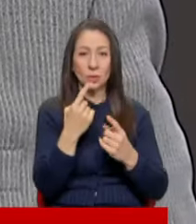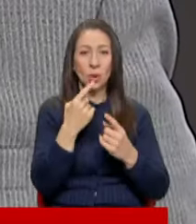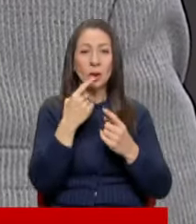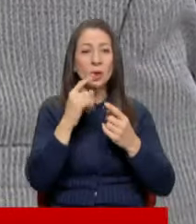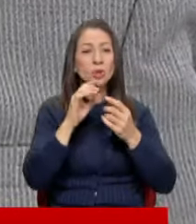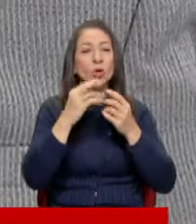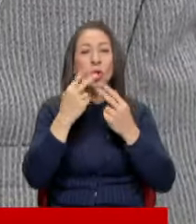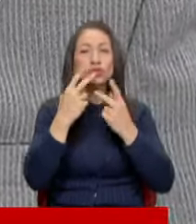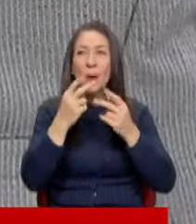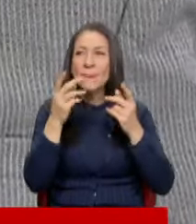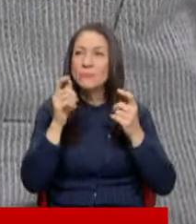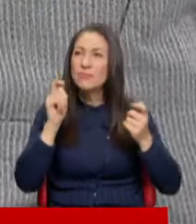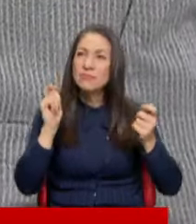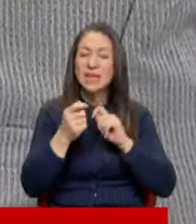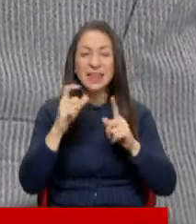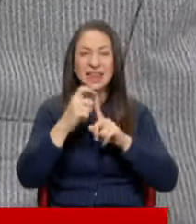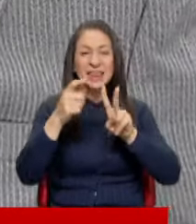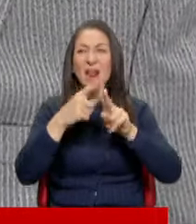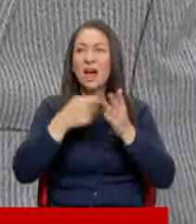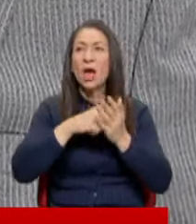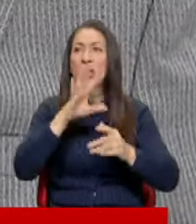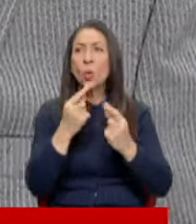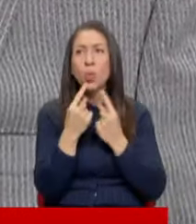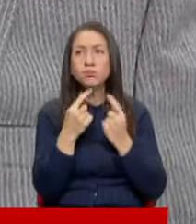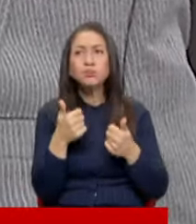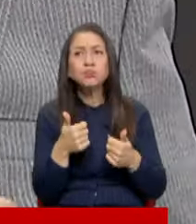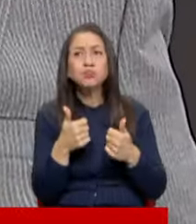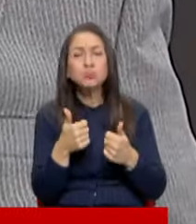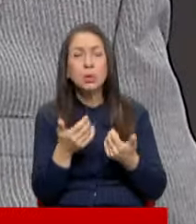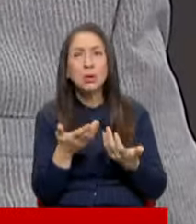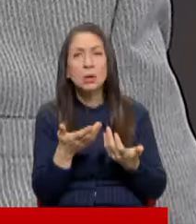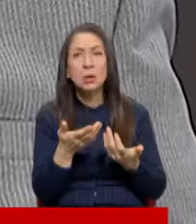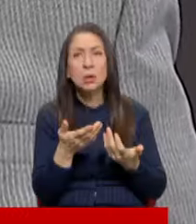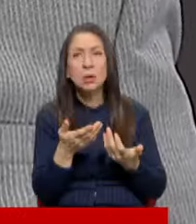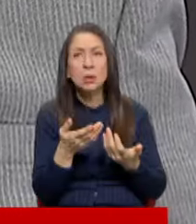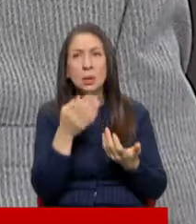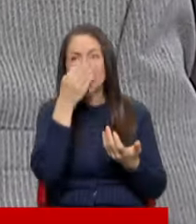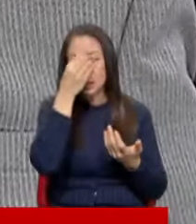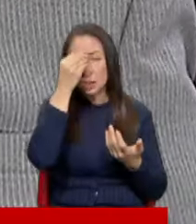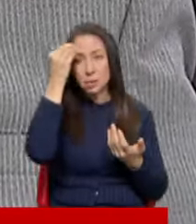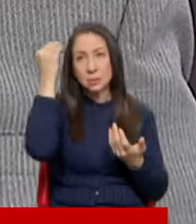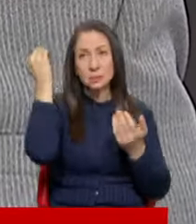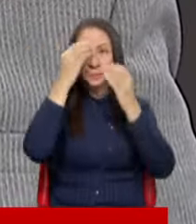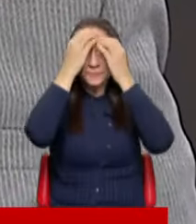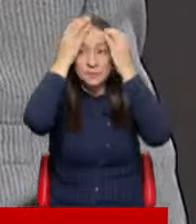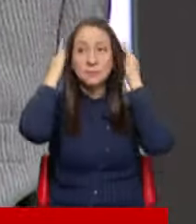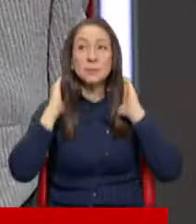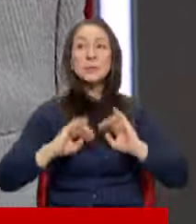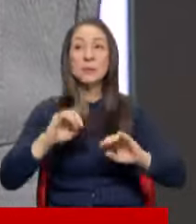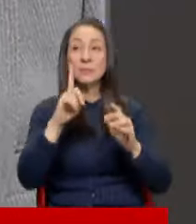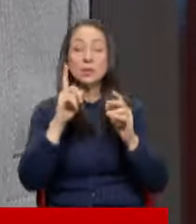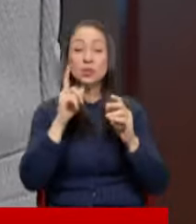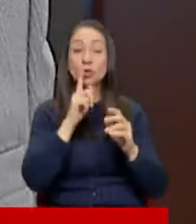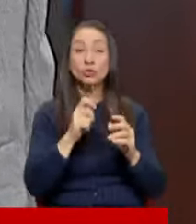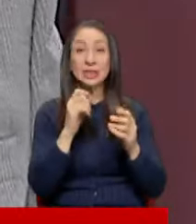kullanmaya başladılar ki şu anda din adına her şeyi konuşuyorlar bak Eee şimdi bir Sözcü gazetesine bakalım mı